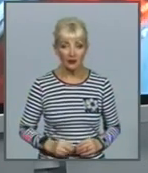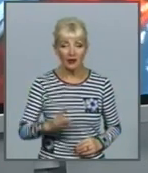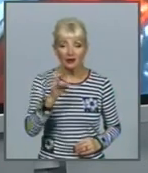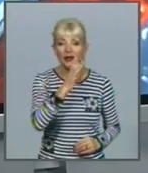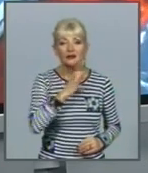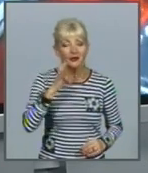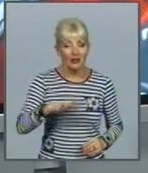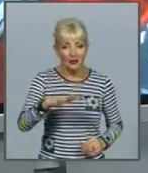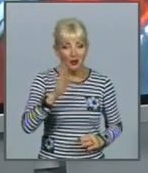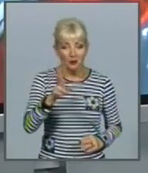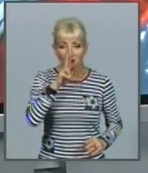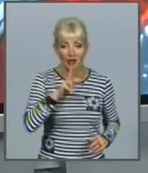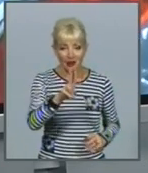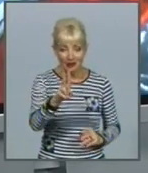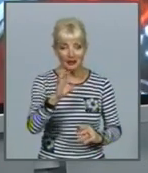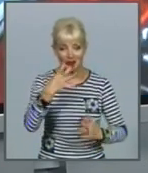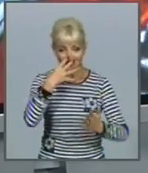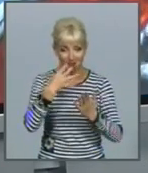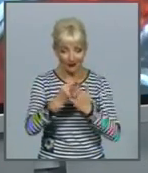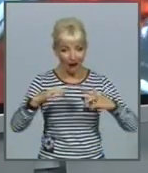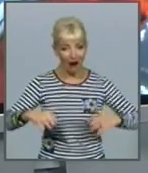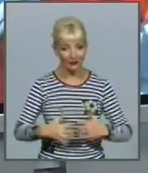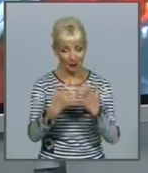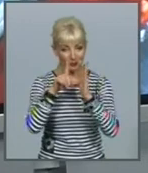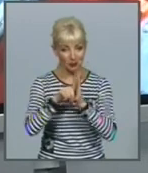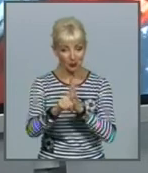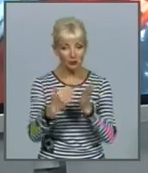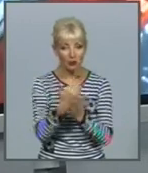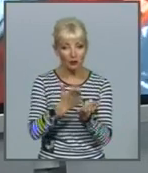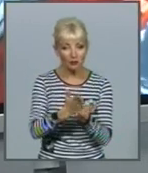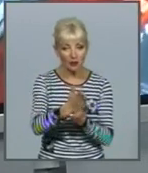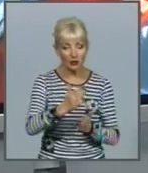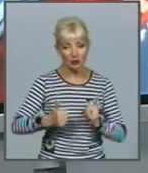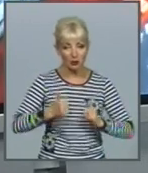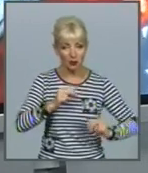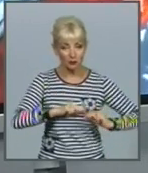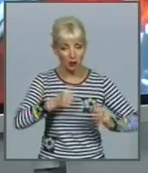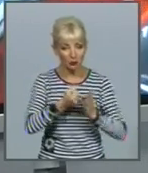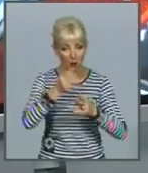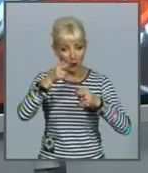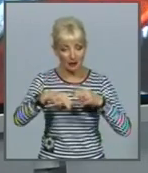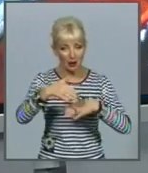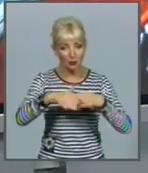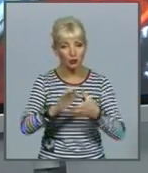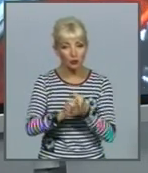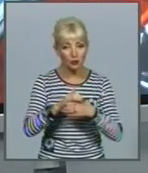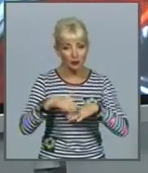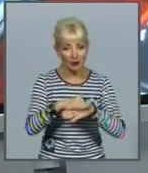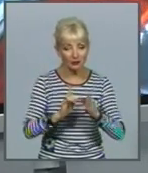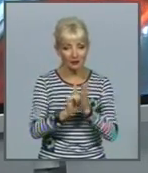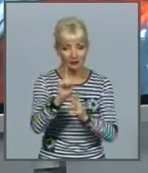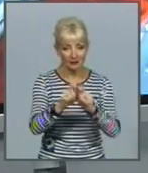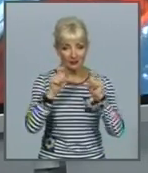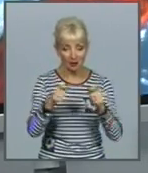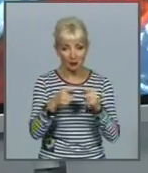тролейбуси з автономним ходом. Новий маршрут від станції метро Героїв праці до кінця вулиці Дружби народів планують запустити протягом 10 днів.